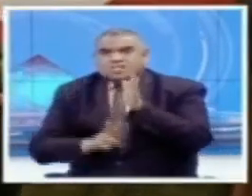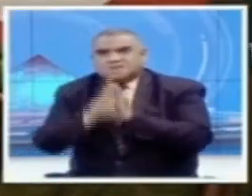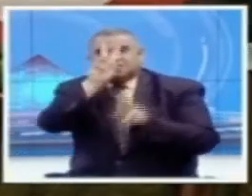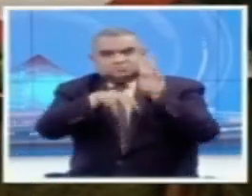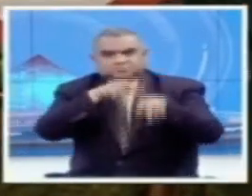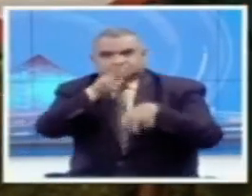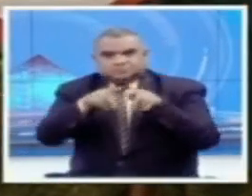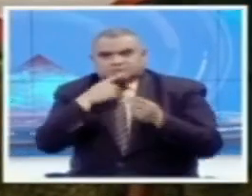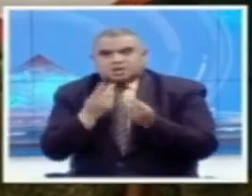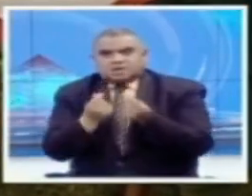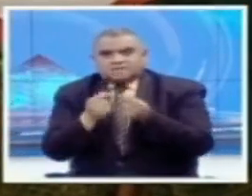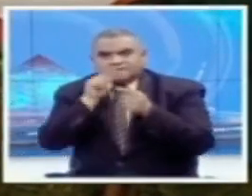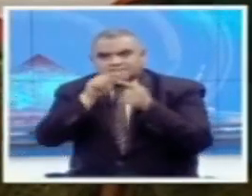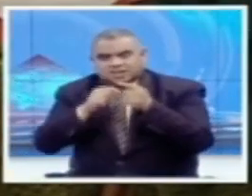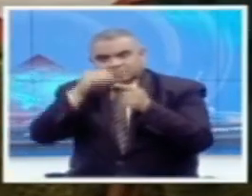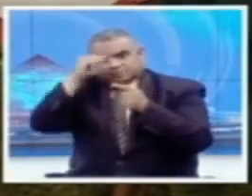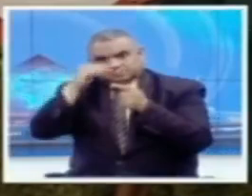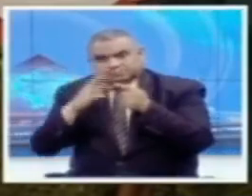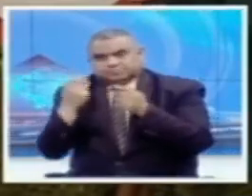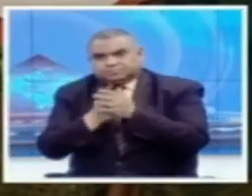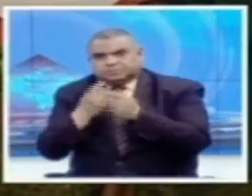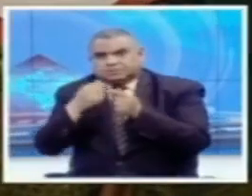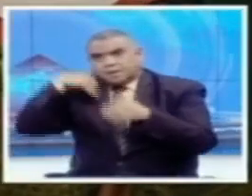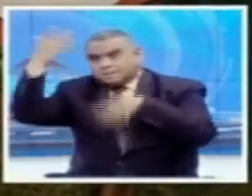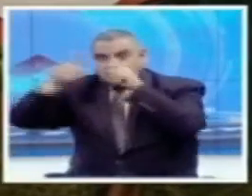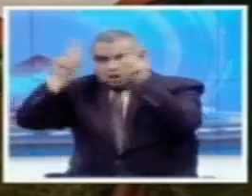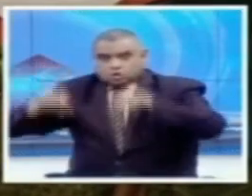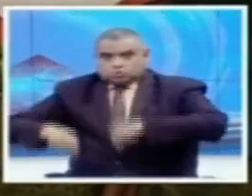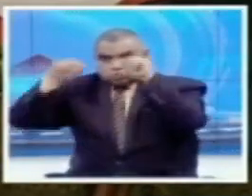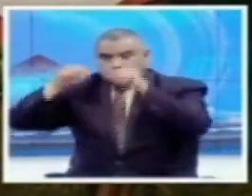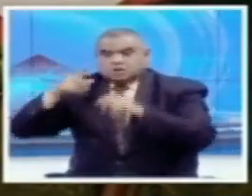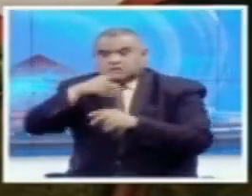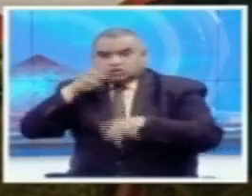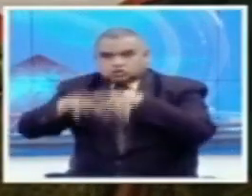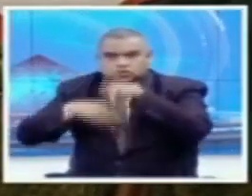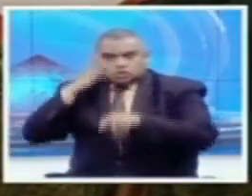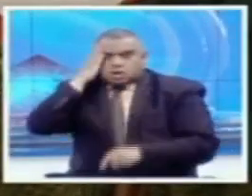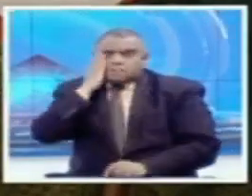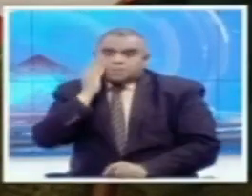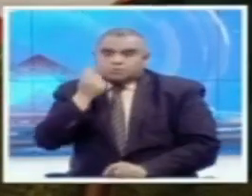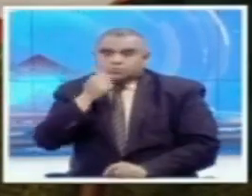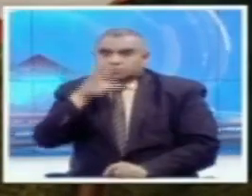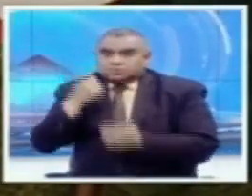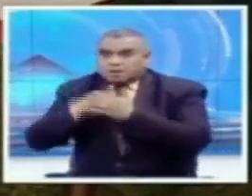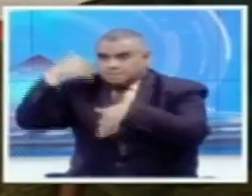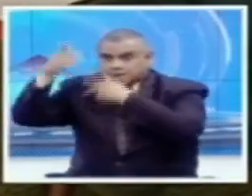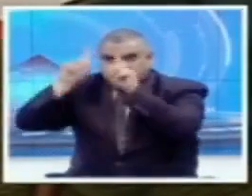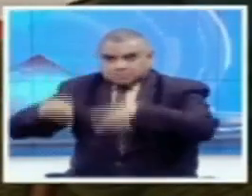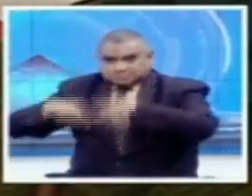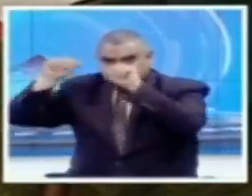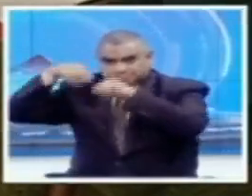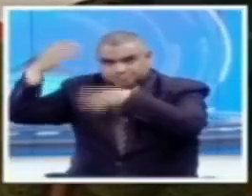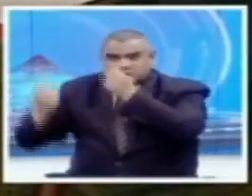بصراحه الاسعار هايله فعلا، السعر ارخص من بره. انا اشتريت حاجات كتير من اماكن كتيره لكن